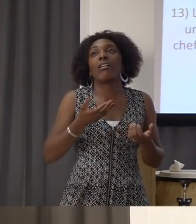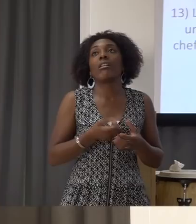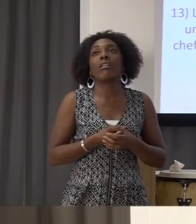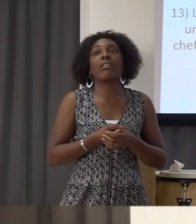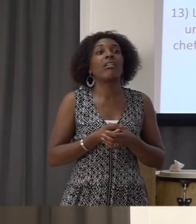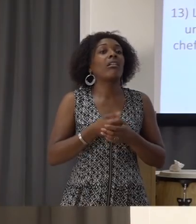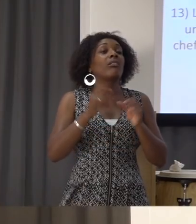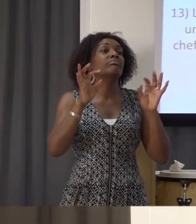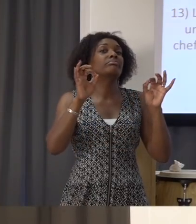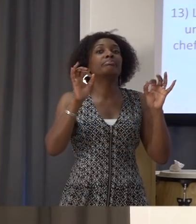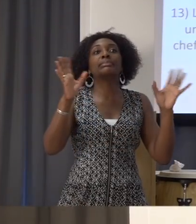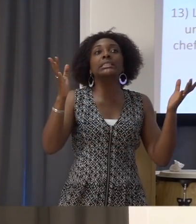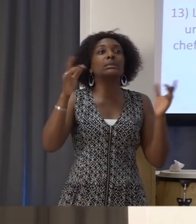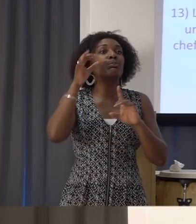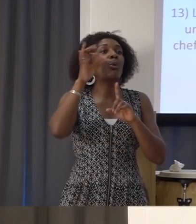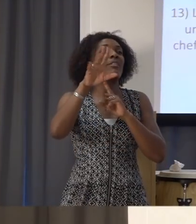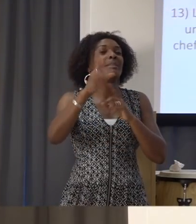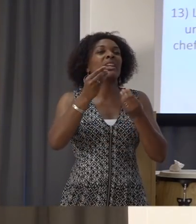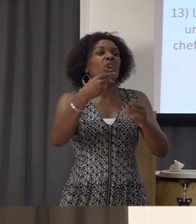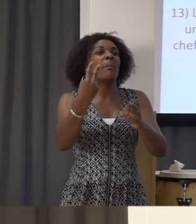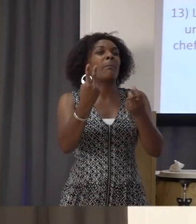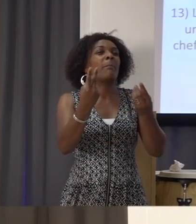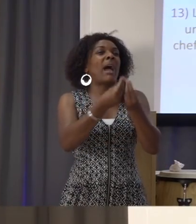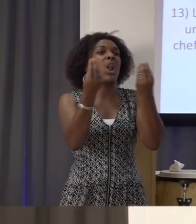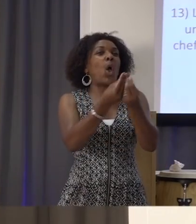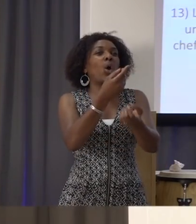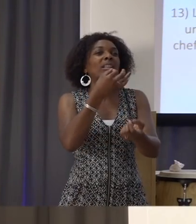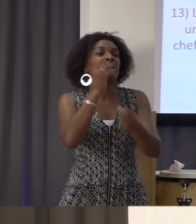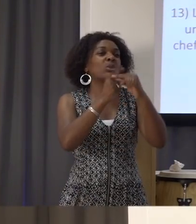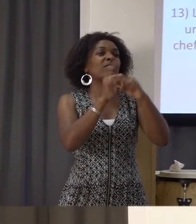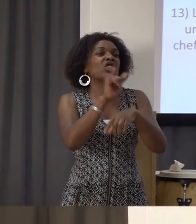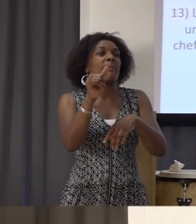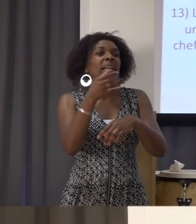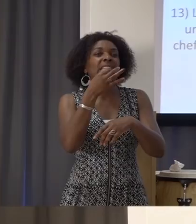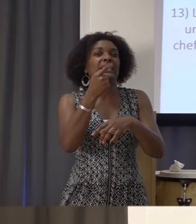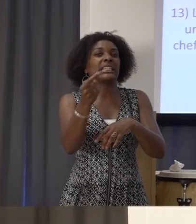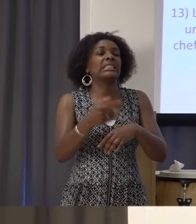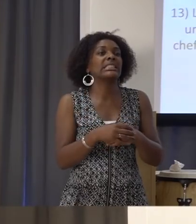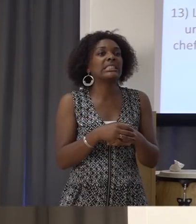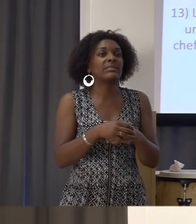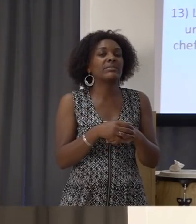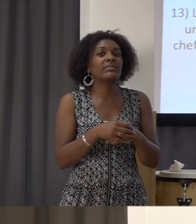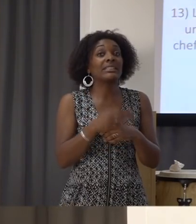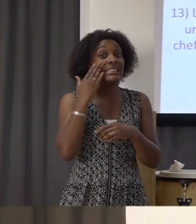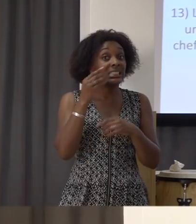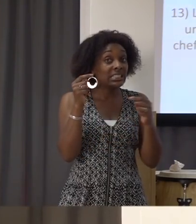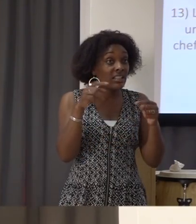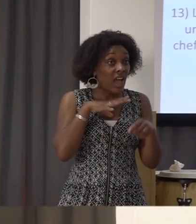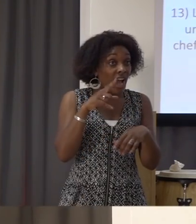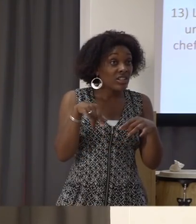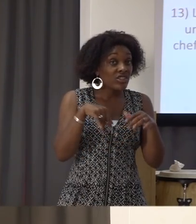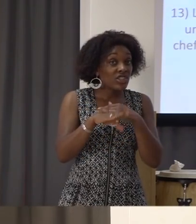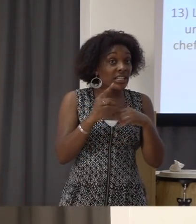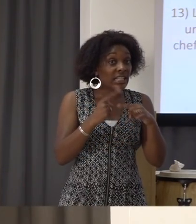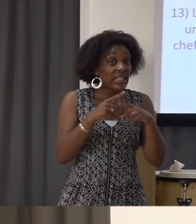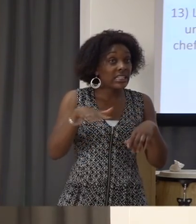Les prophètes de malheur. Quand ils sont dans une assemblée,